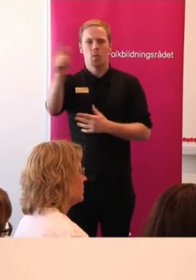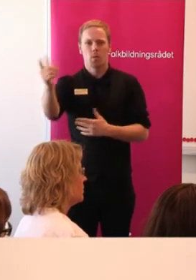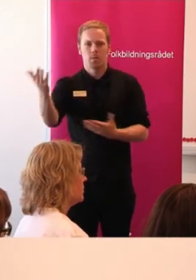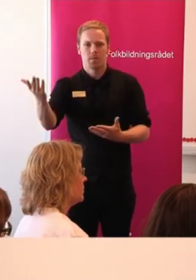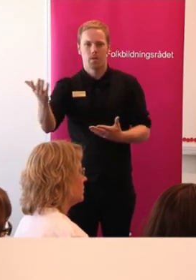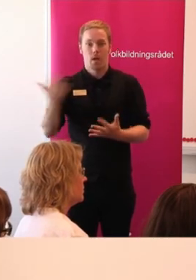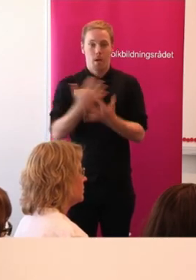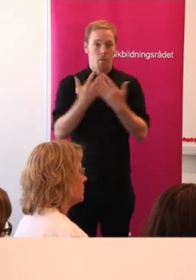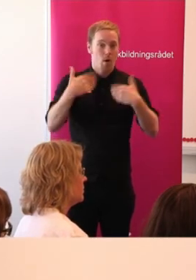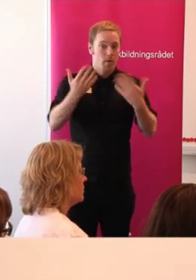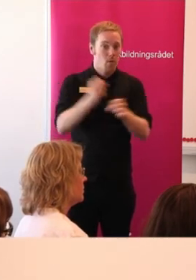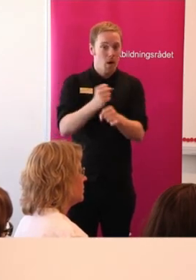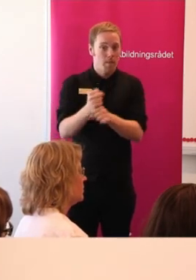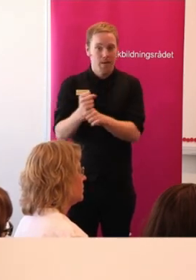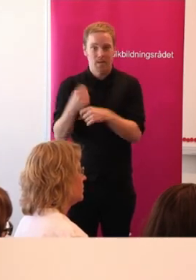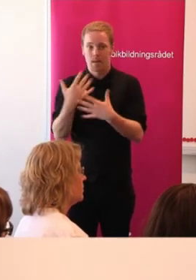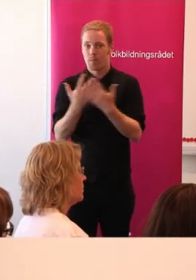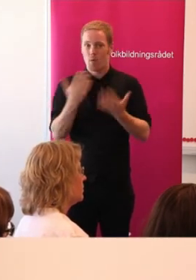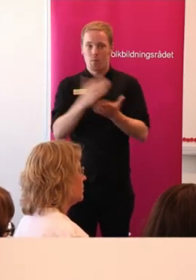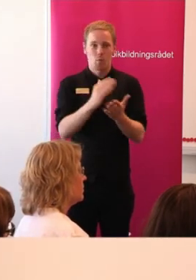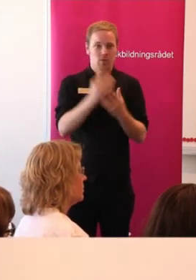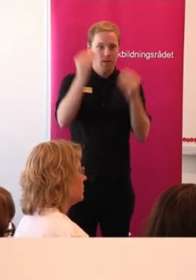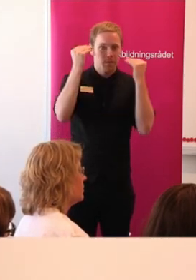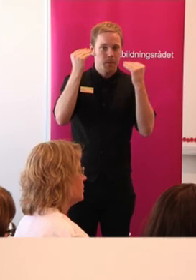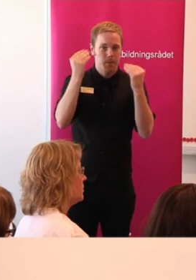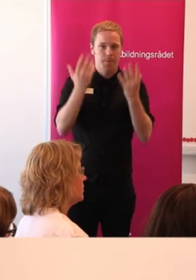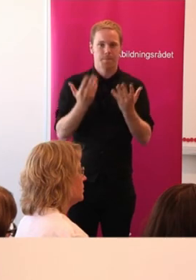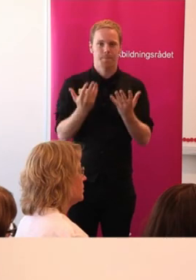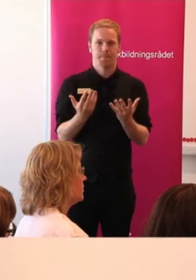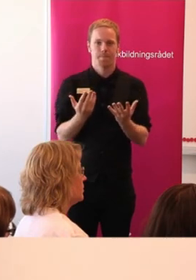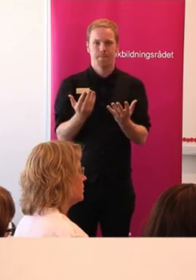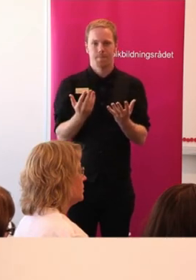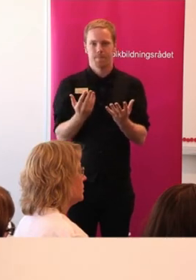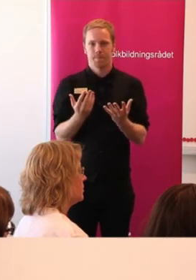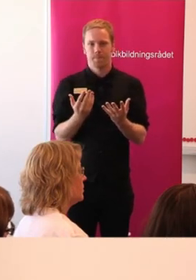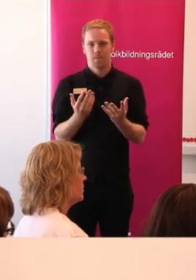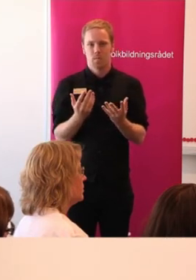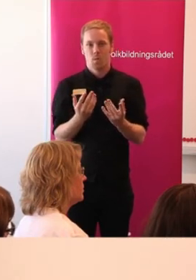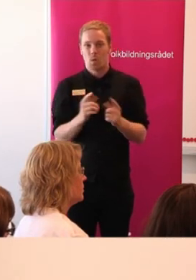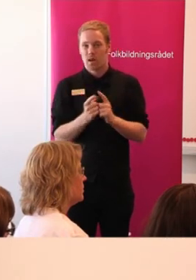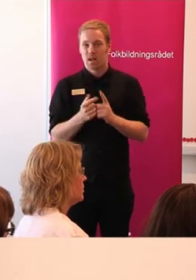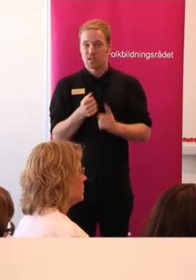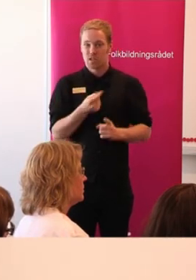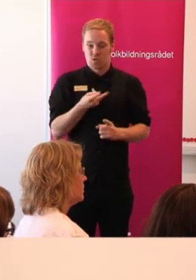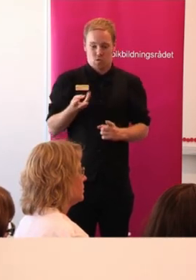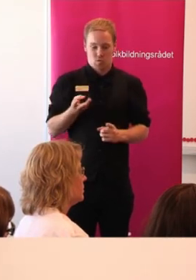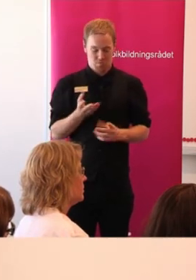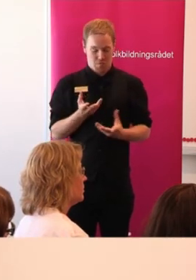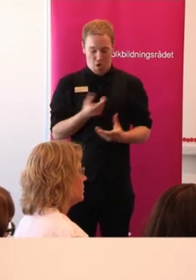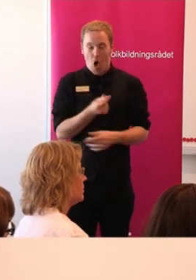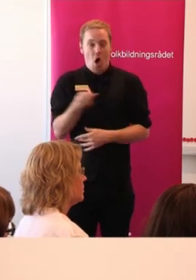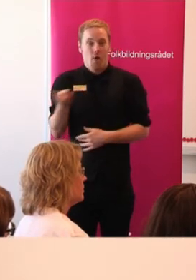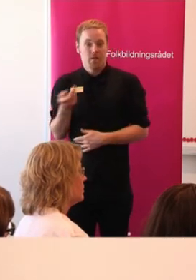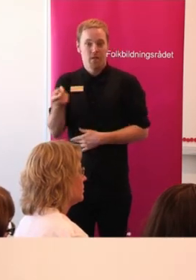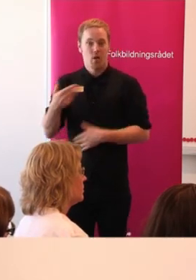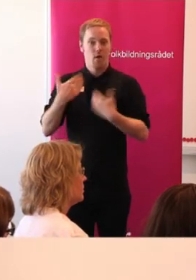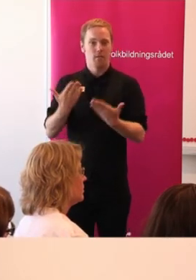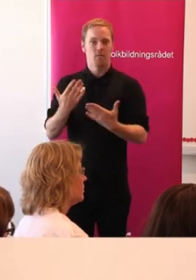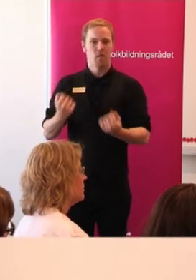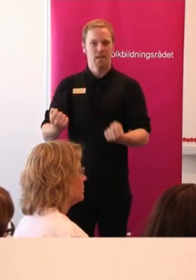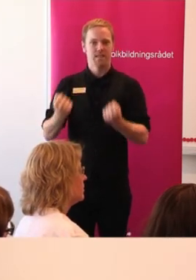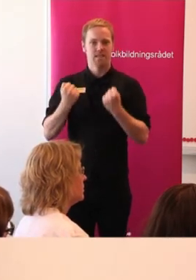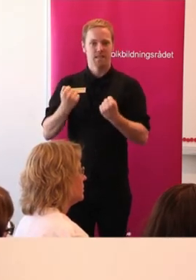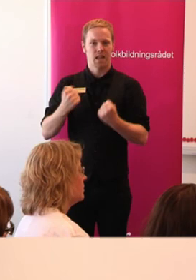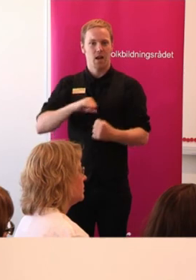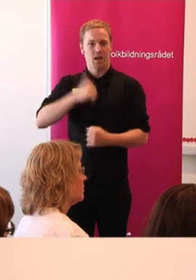i arbete, många vidare studier och framförallt resten kanske med starkare självförtroende om man klarar av att ta nästa